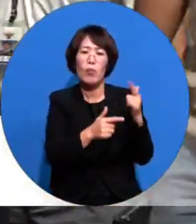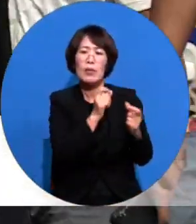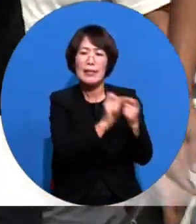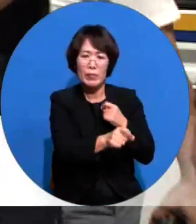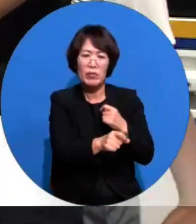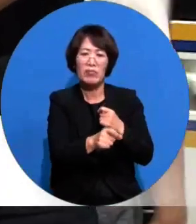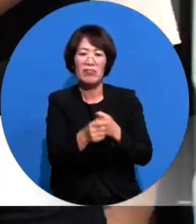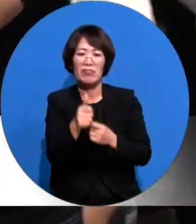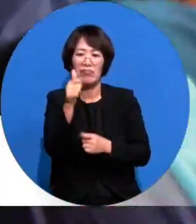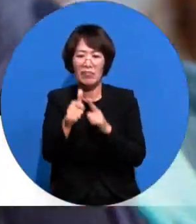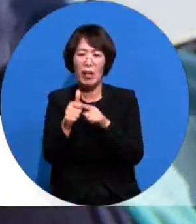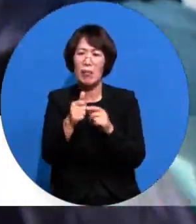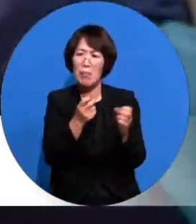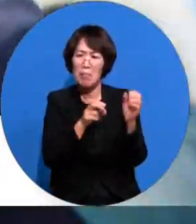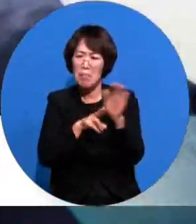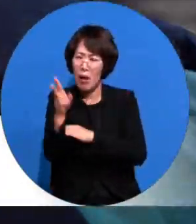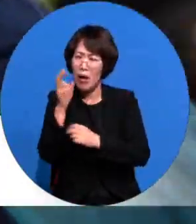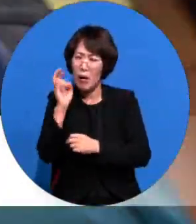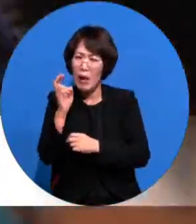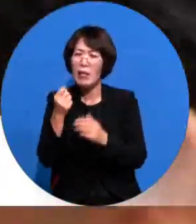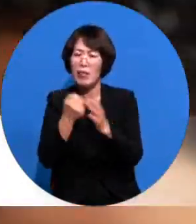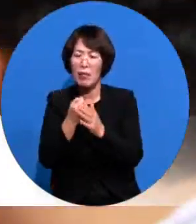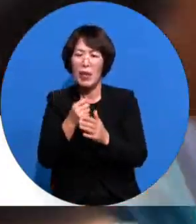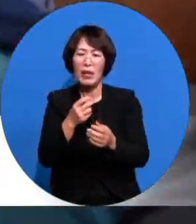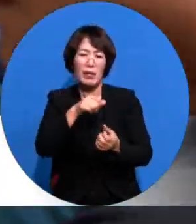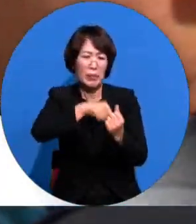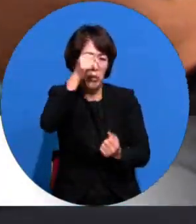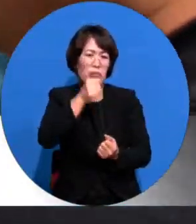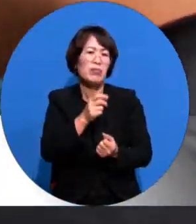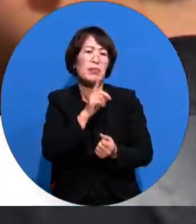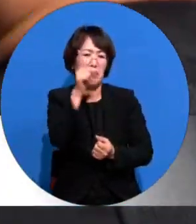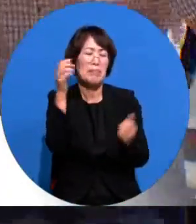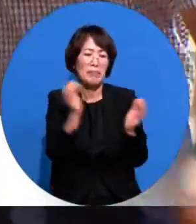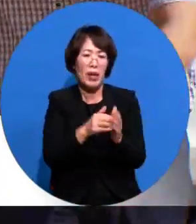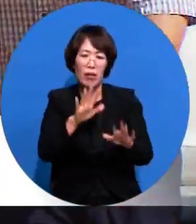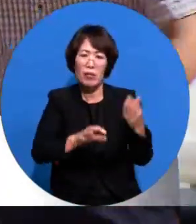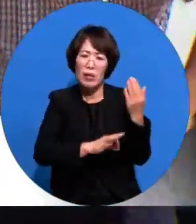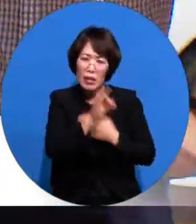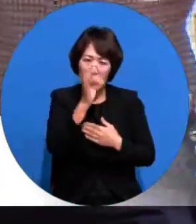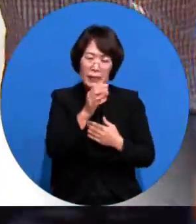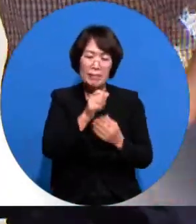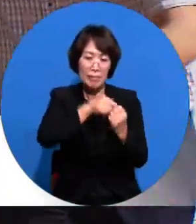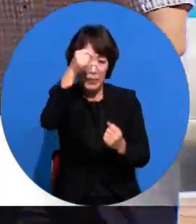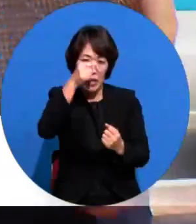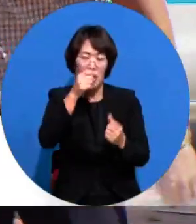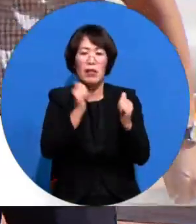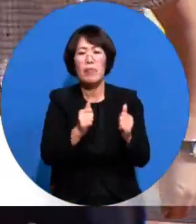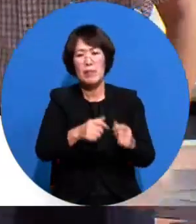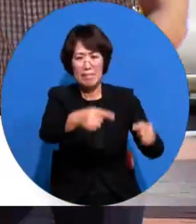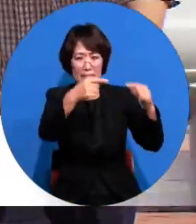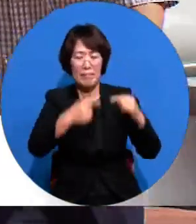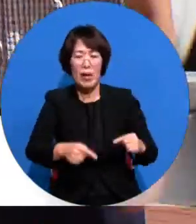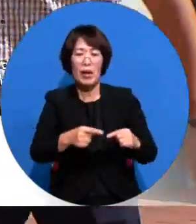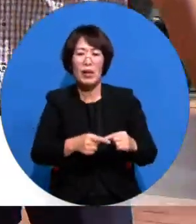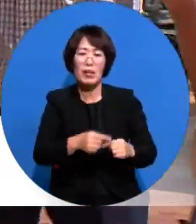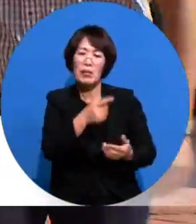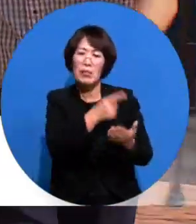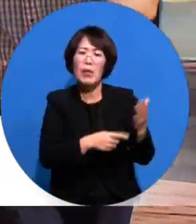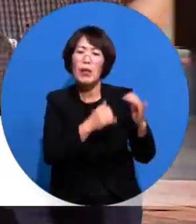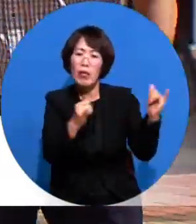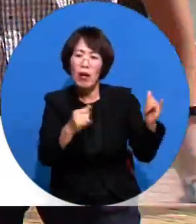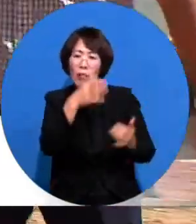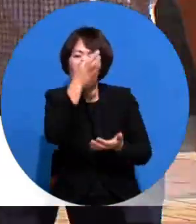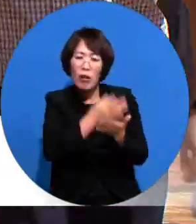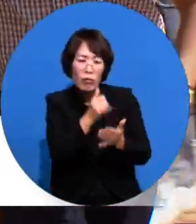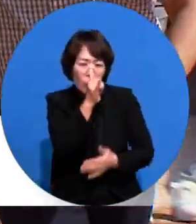있어 구속영장을 발부했다고 밝혔습니다. 이 남성은 오늘 오전 영장실질심사에 출석하면서 피해자에게